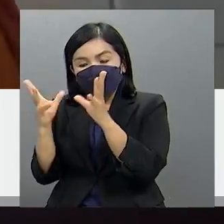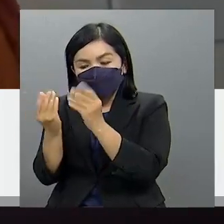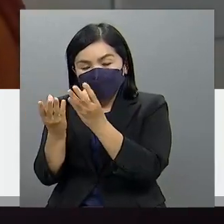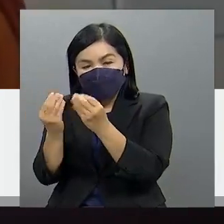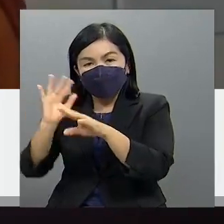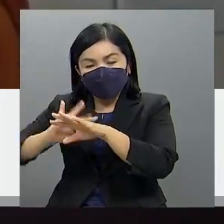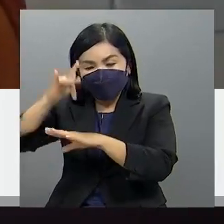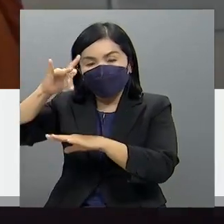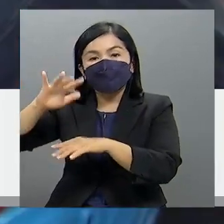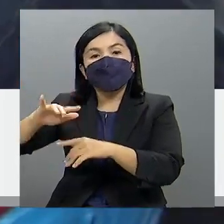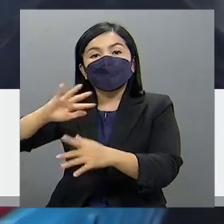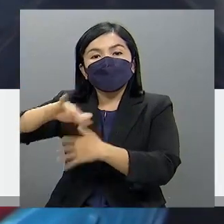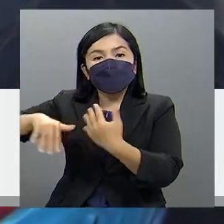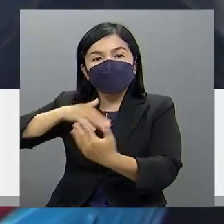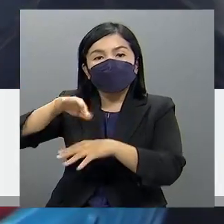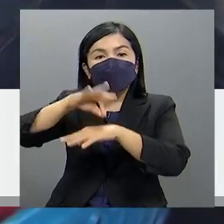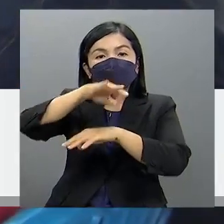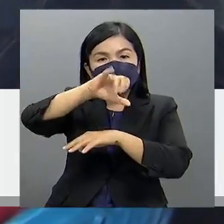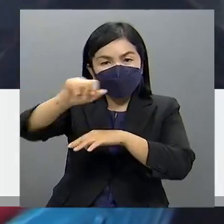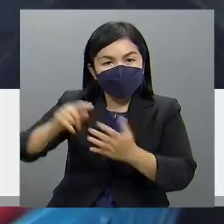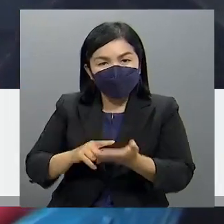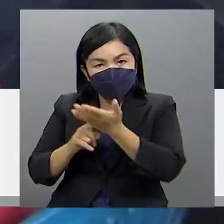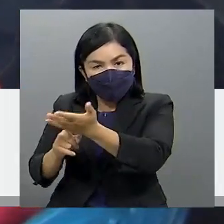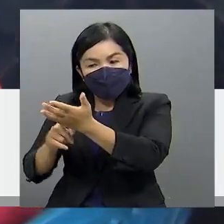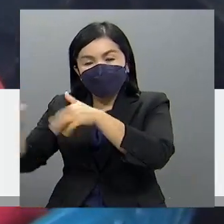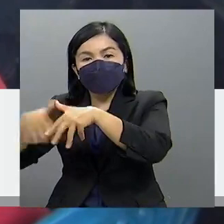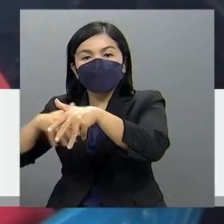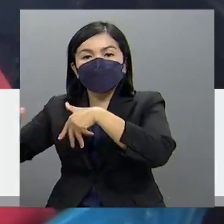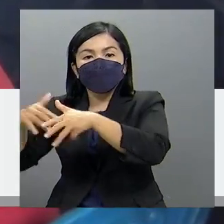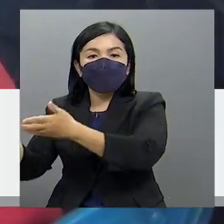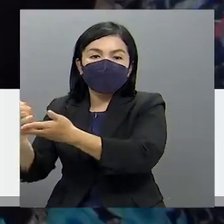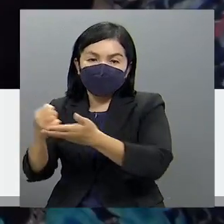สภาผู้แทนราษฎรให้หาทางช่วยเหลือแล้วค่ะ